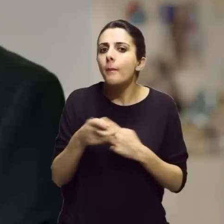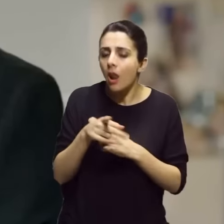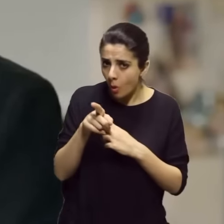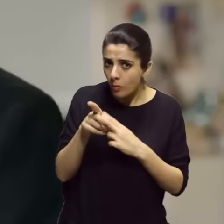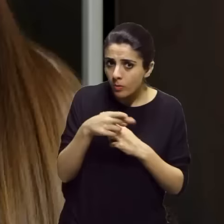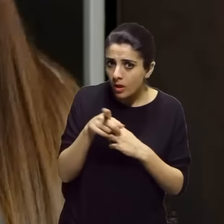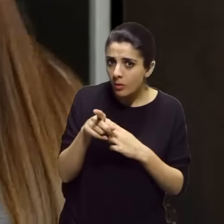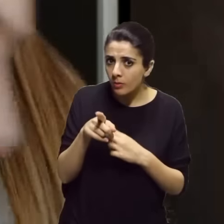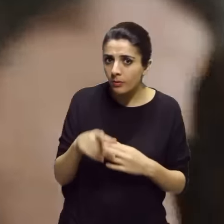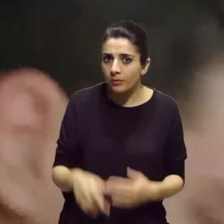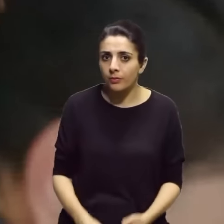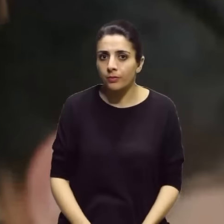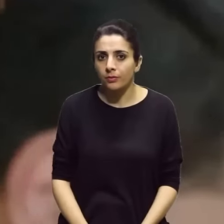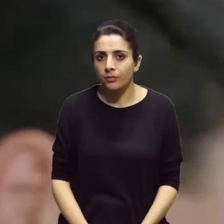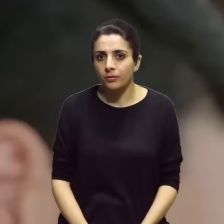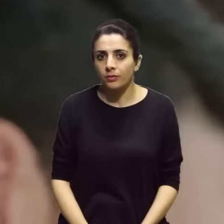mı o?